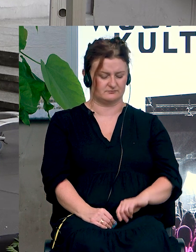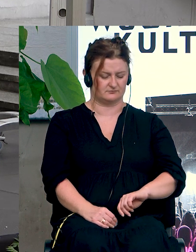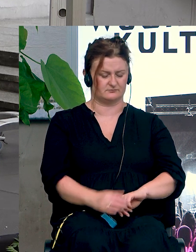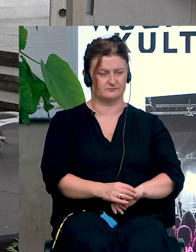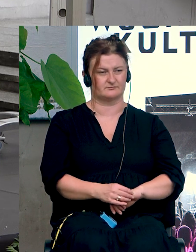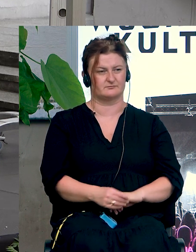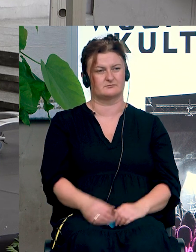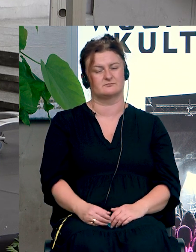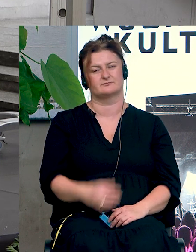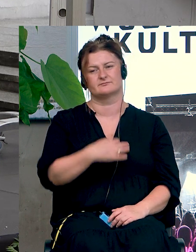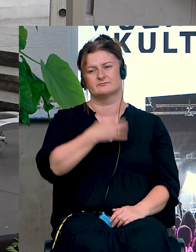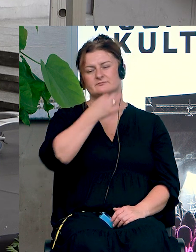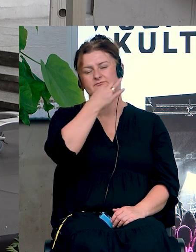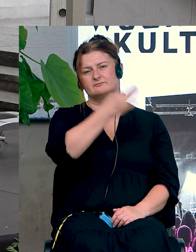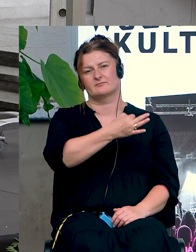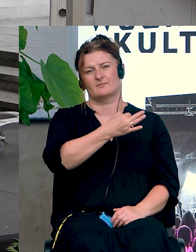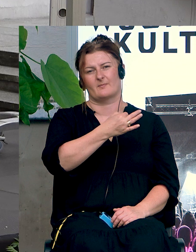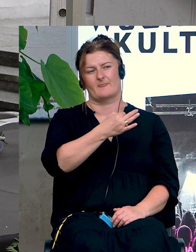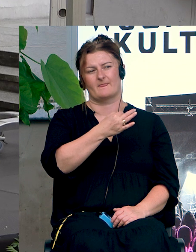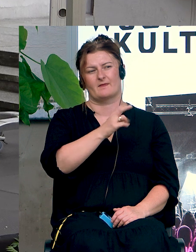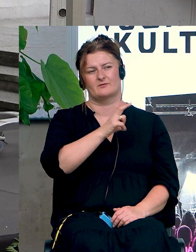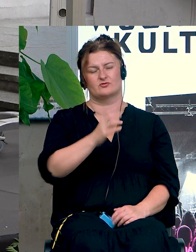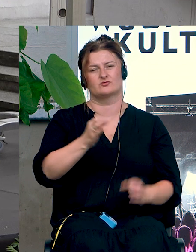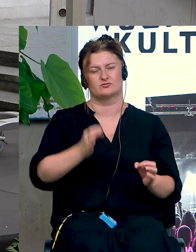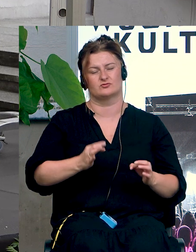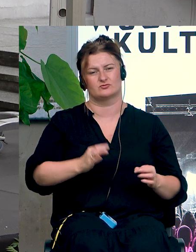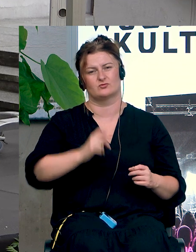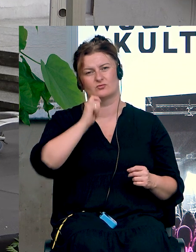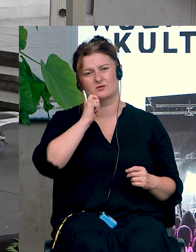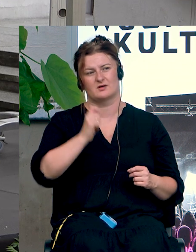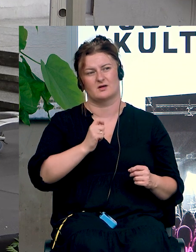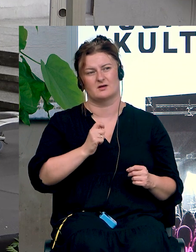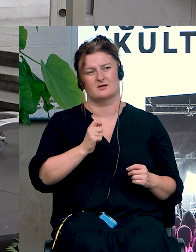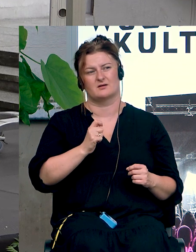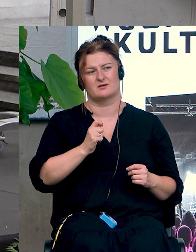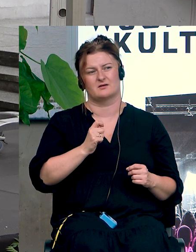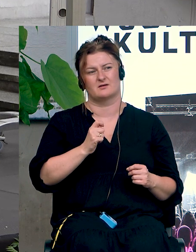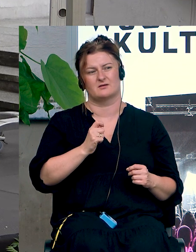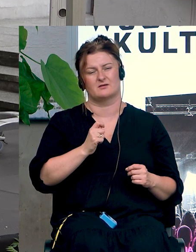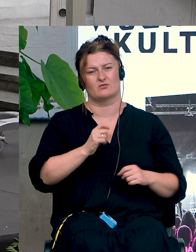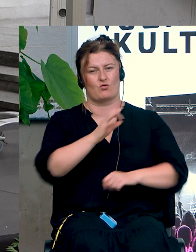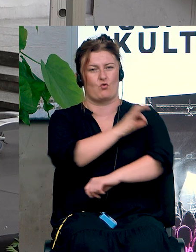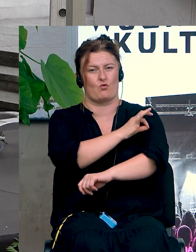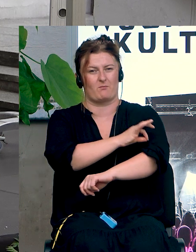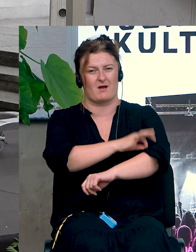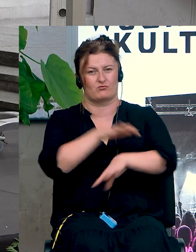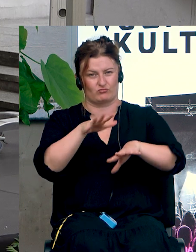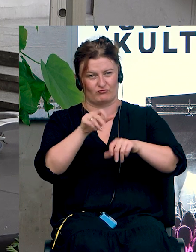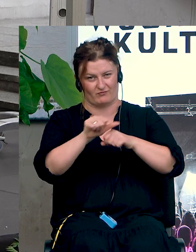Ja chciałabym zapytać, czy dzieci na Ukrainie gryzą tak potwornie kamary, czy